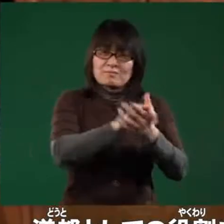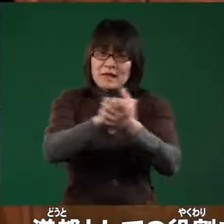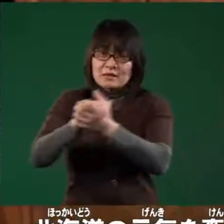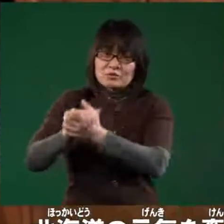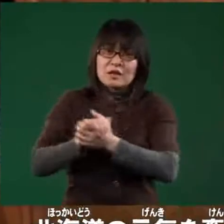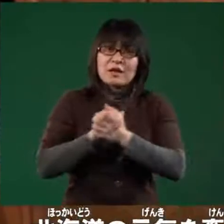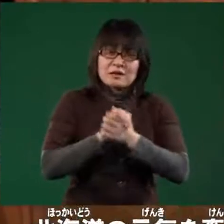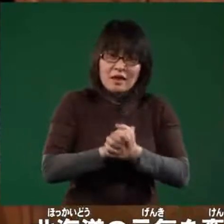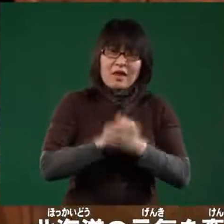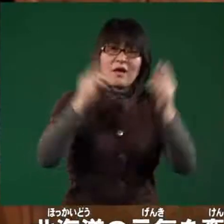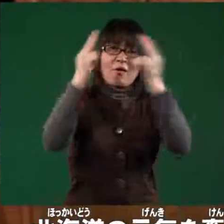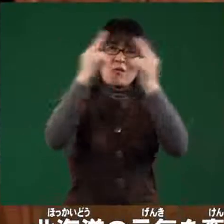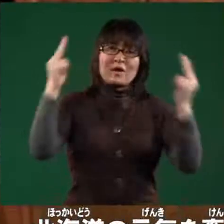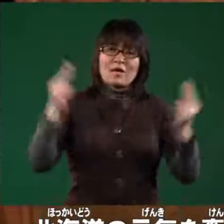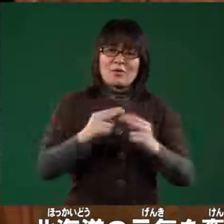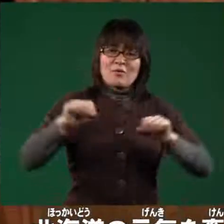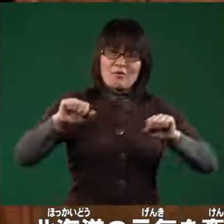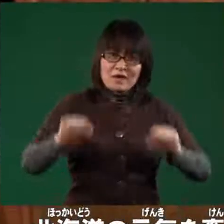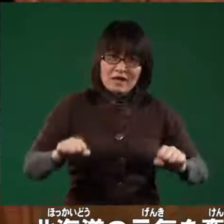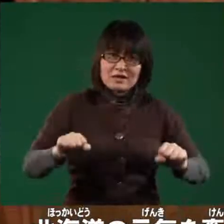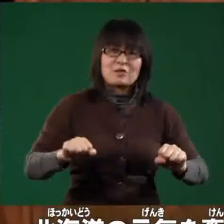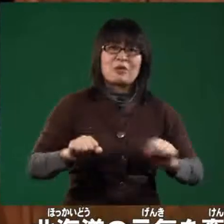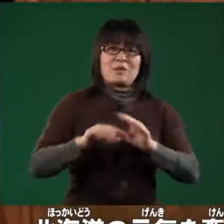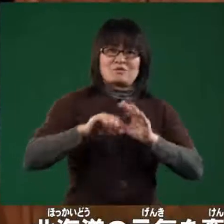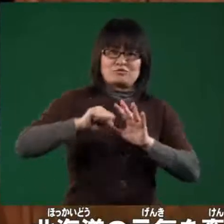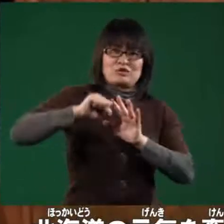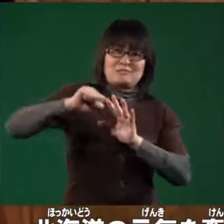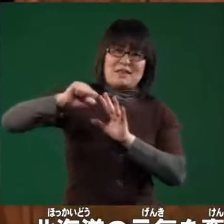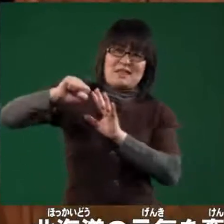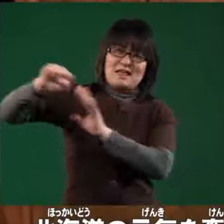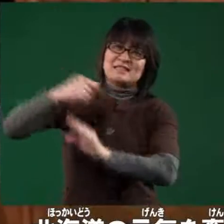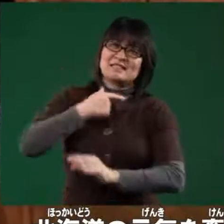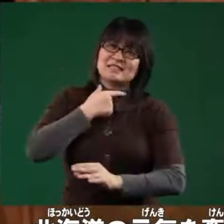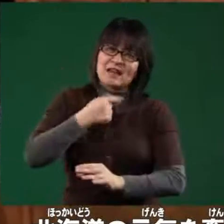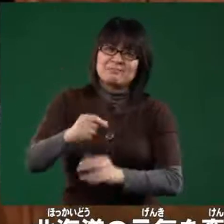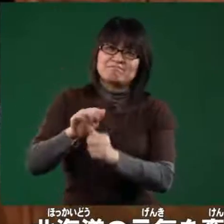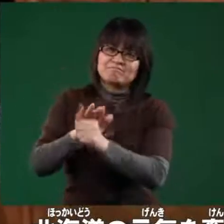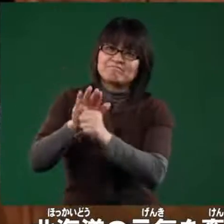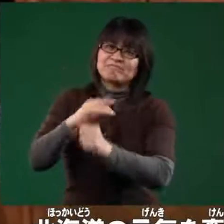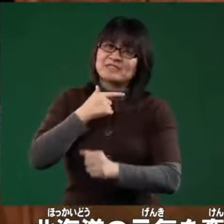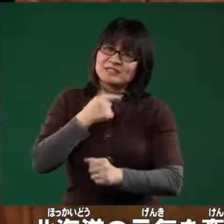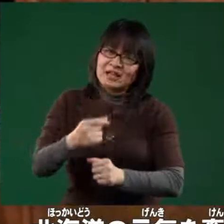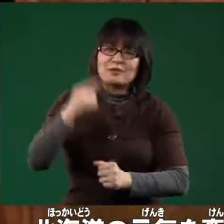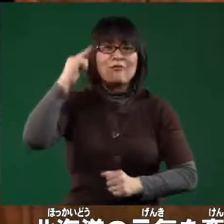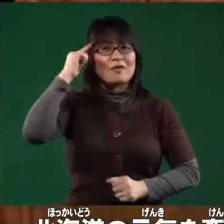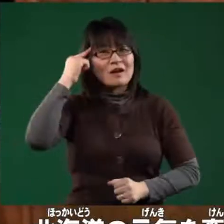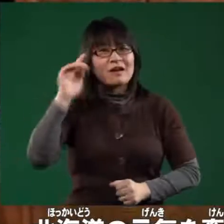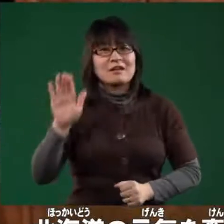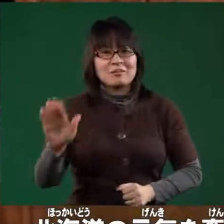ら北海道の元気を牽引していきたい、そんなふうに考えております。